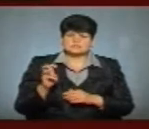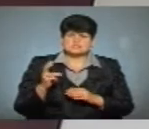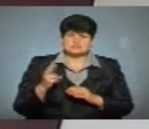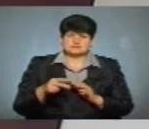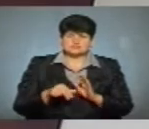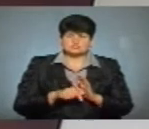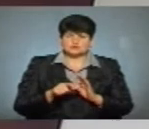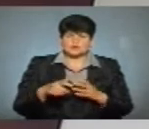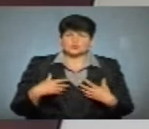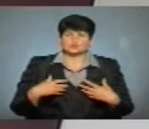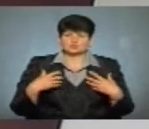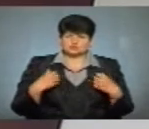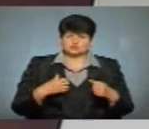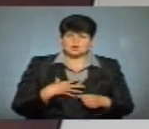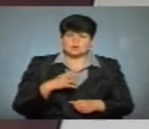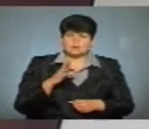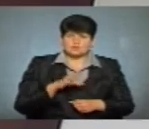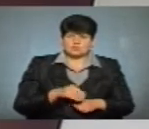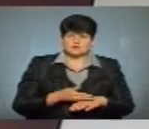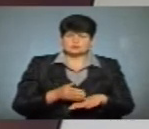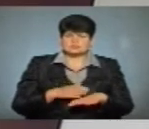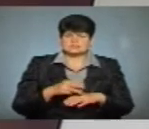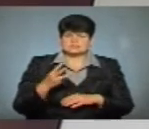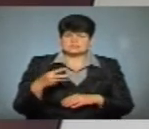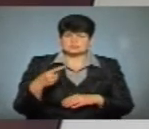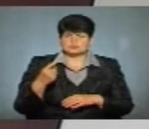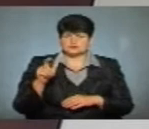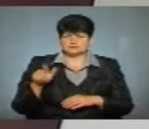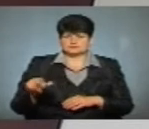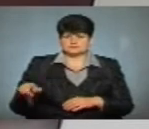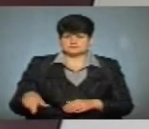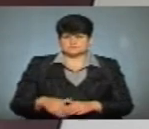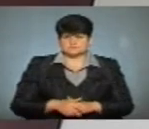людей вже одужали, померла через ускладнення 31 особа.